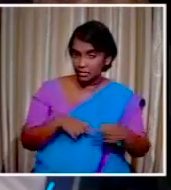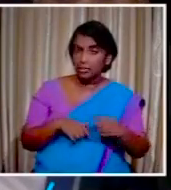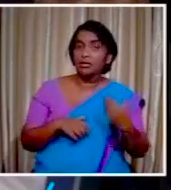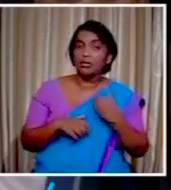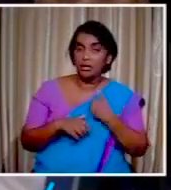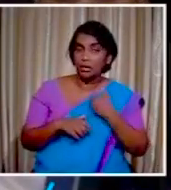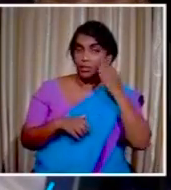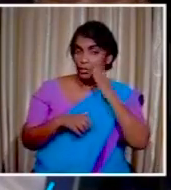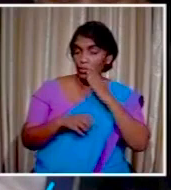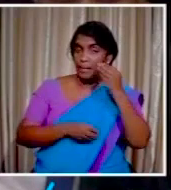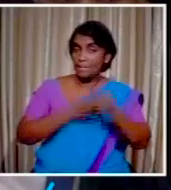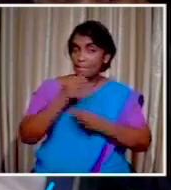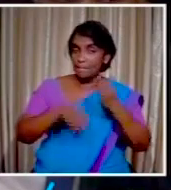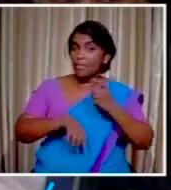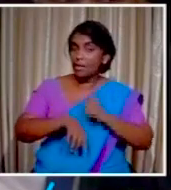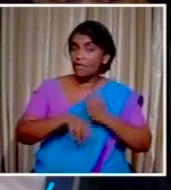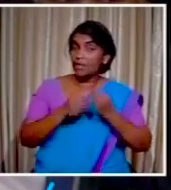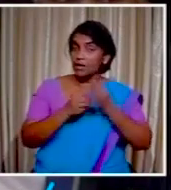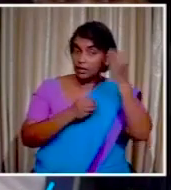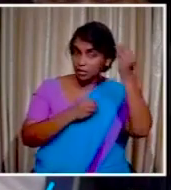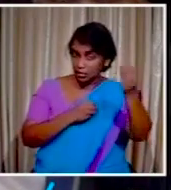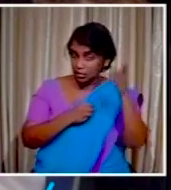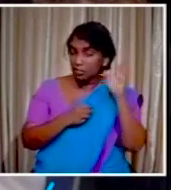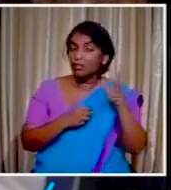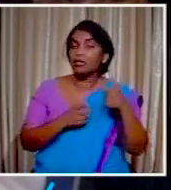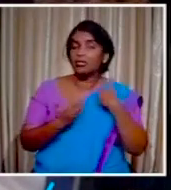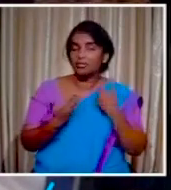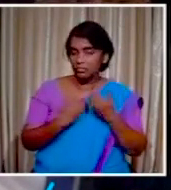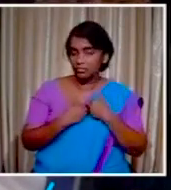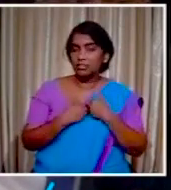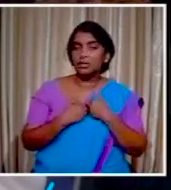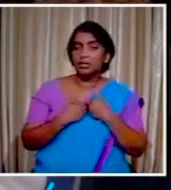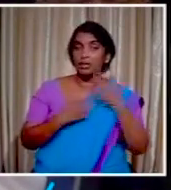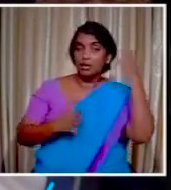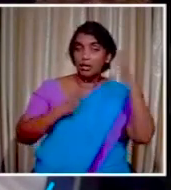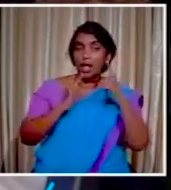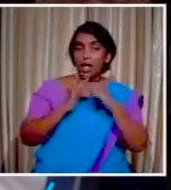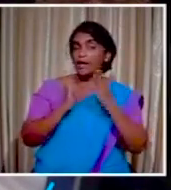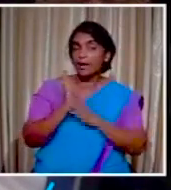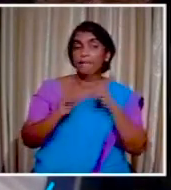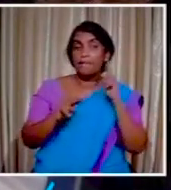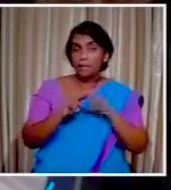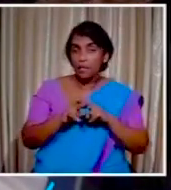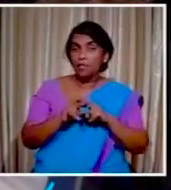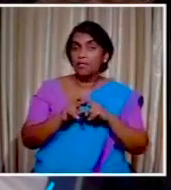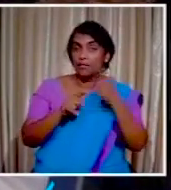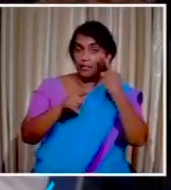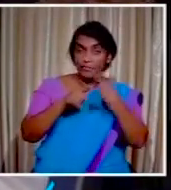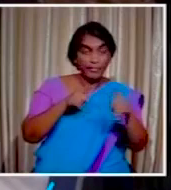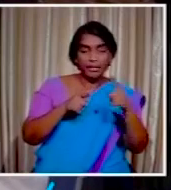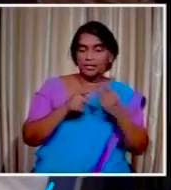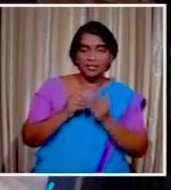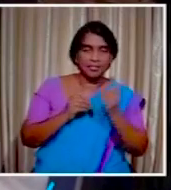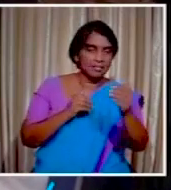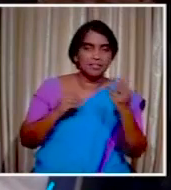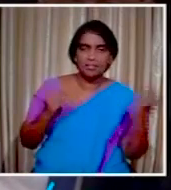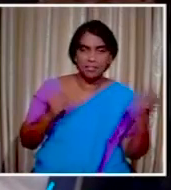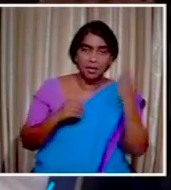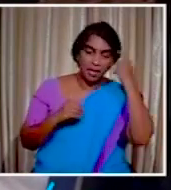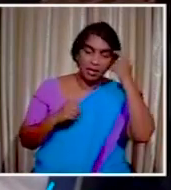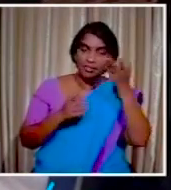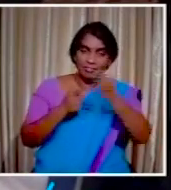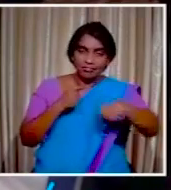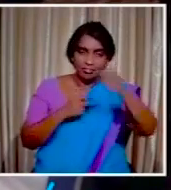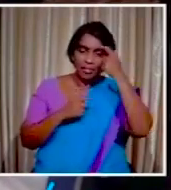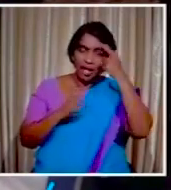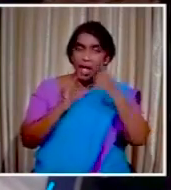මේ විදේශීය ආයෝජකයන්ට අවස්ථාවක් දුන්නොත් විතරයි අපිට ජාත්‍යන්තර මූල්‍ය අරමුදලෙන් පමණක් මේකෙන් එළියට එන්න බෑ කවුරෝ හිතනවා නම් ජාත්‍යන්තර